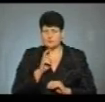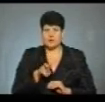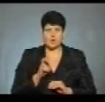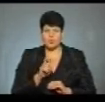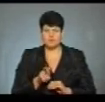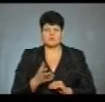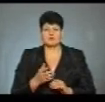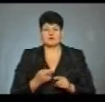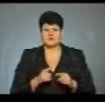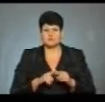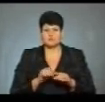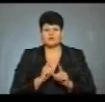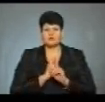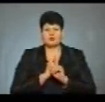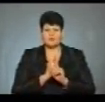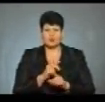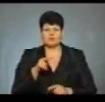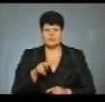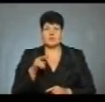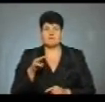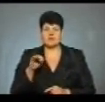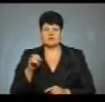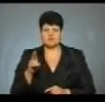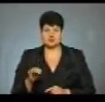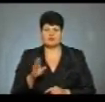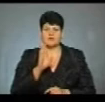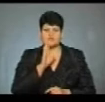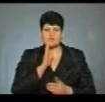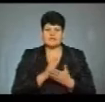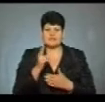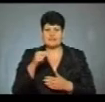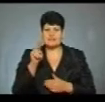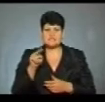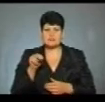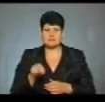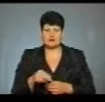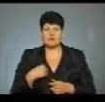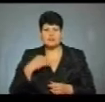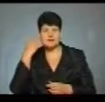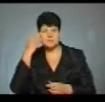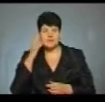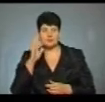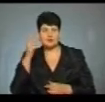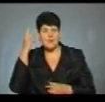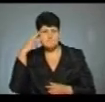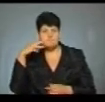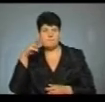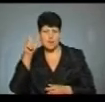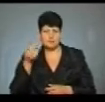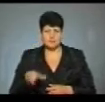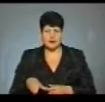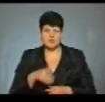«Єднання поколінь». Супроводжує Людмилу Матвійчук у дівчини ДЦП. У мене мрія, щоб стати моделлю